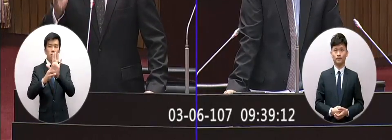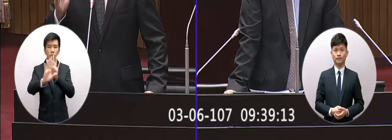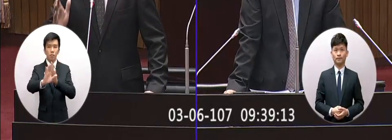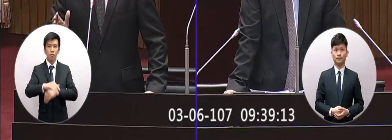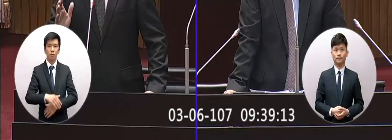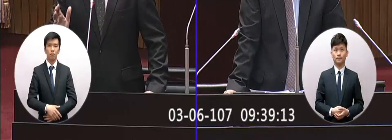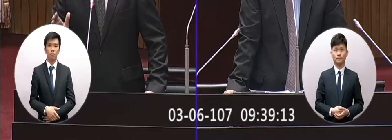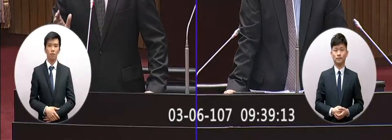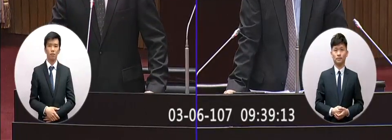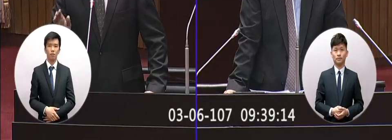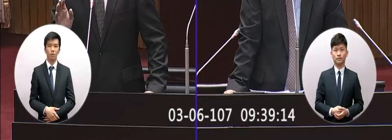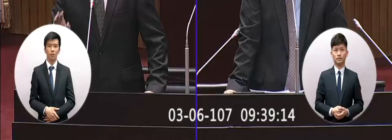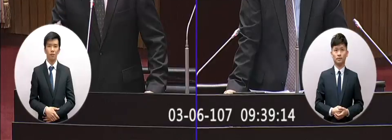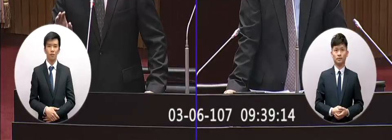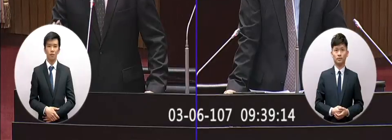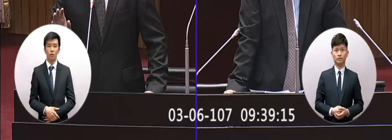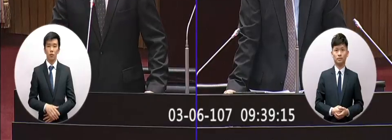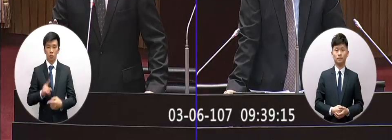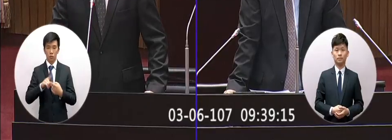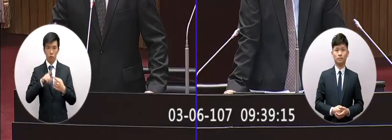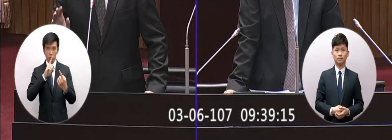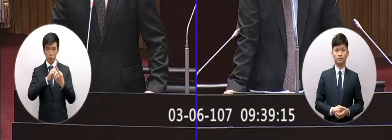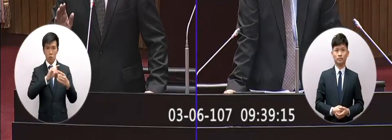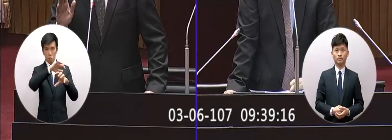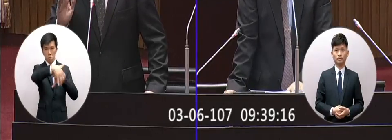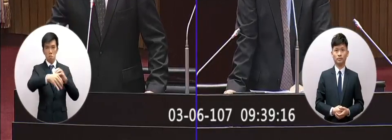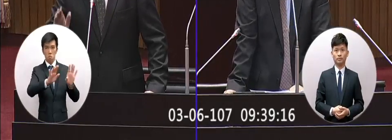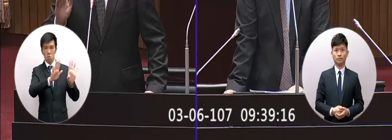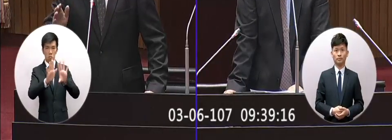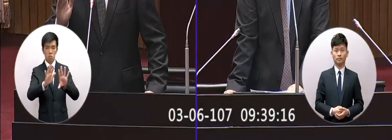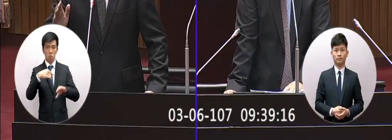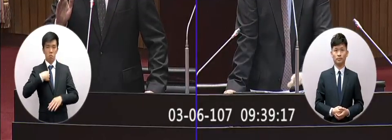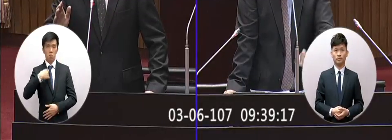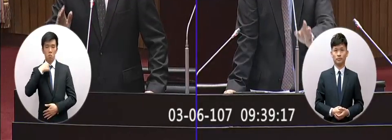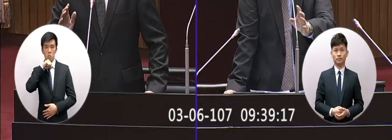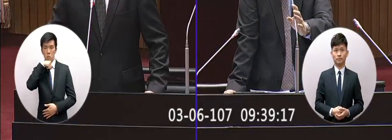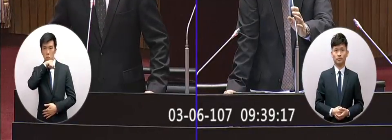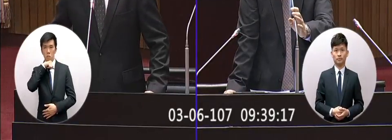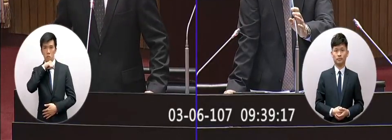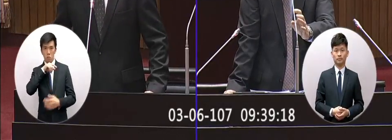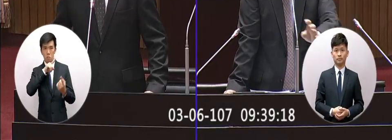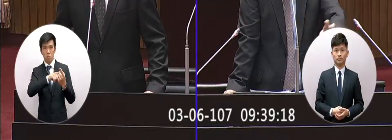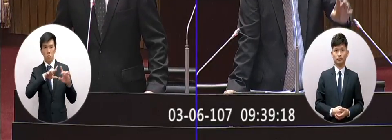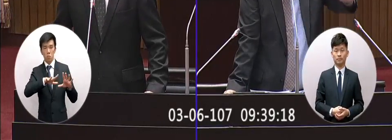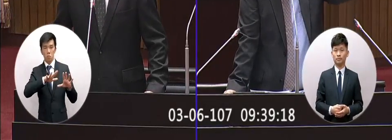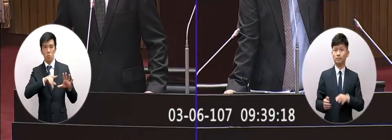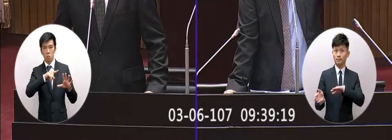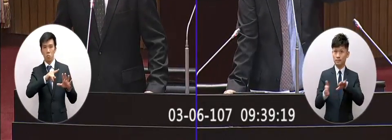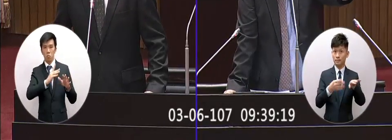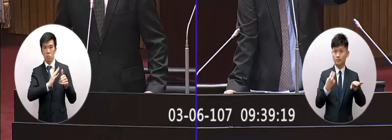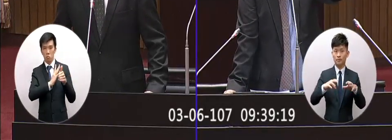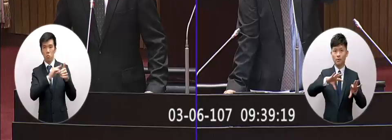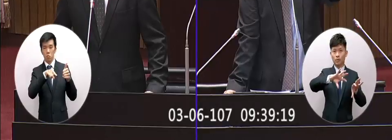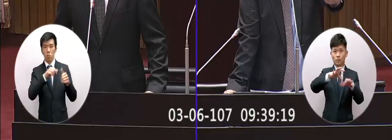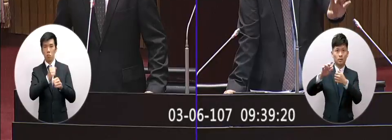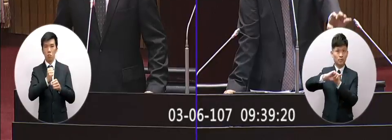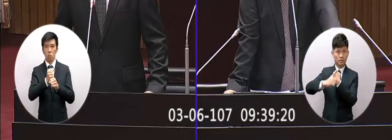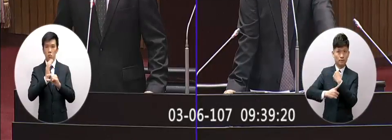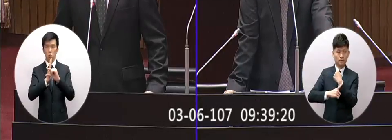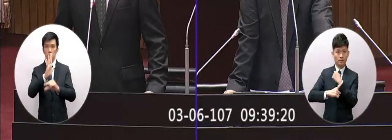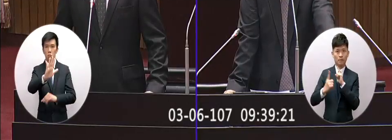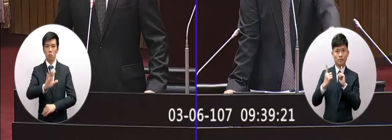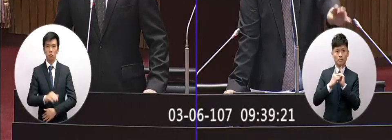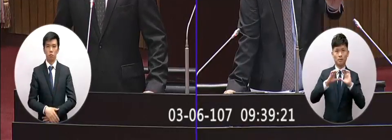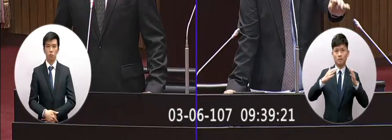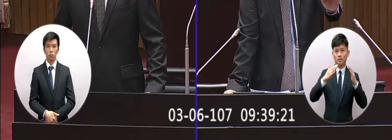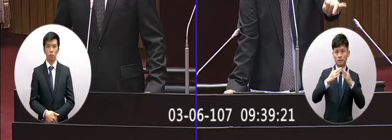看看 我们私底下再谈 了国际局势来说的话，的确我们台湾是承在这个势头上面。 另外，国际法对一个国家